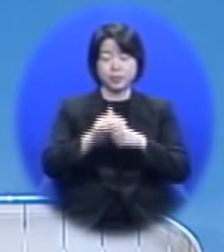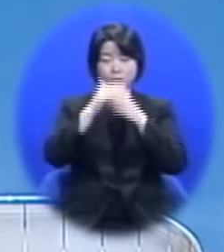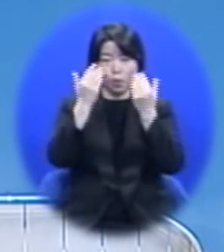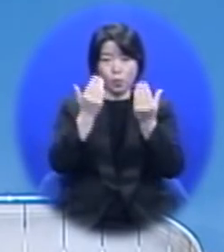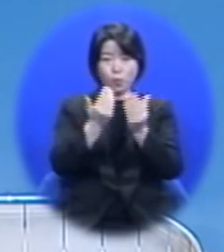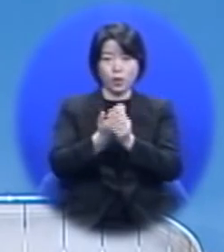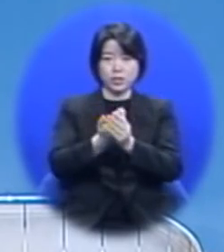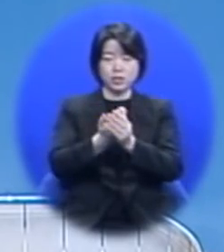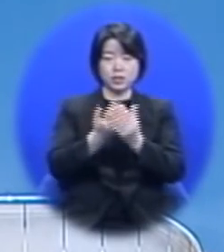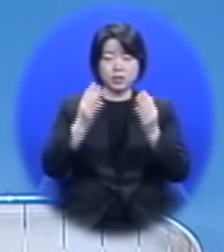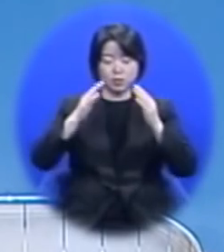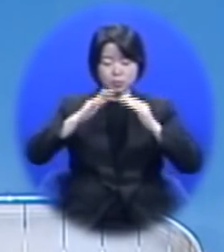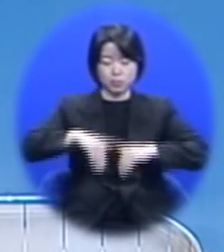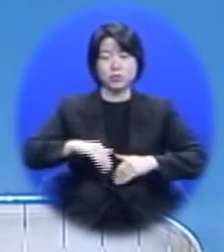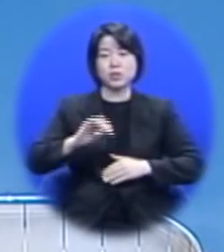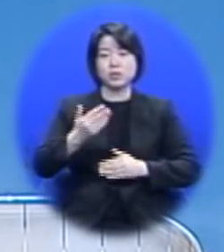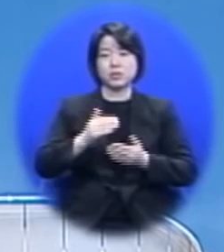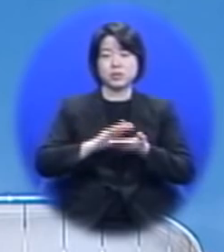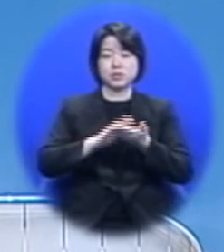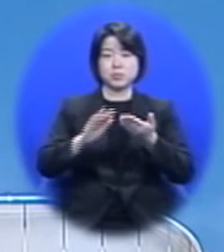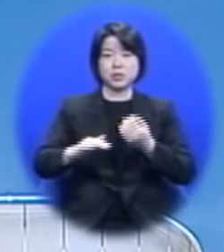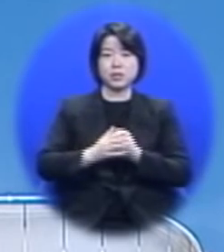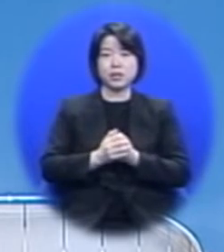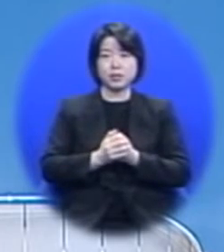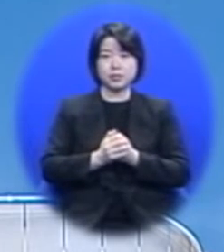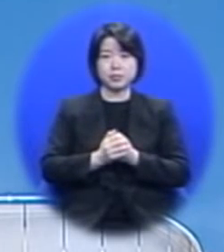완전히 무너졌습니다.